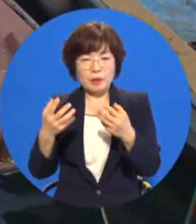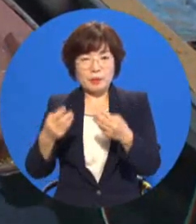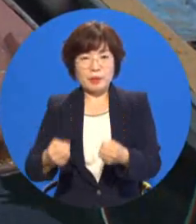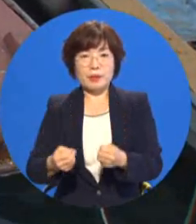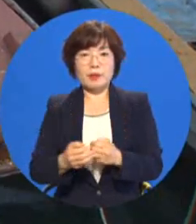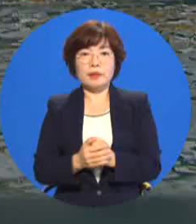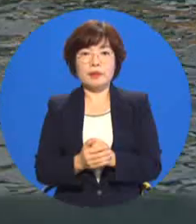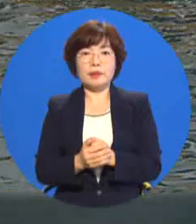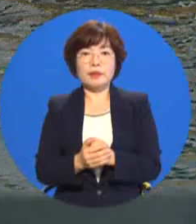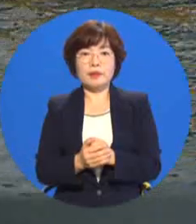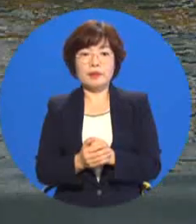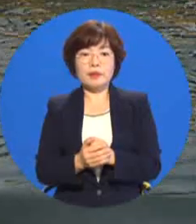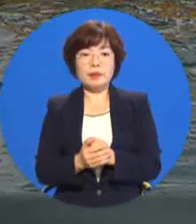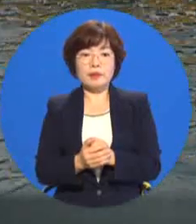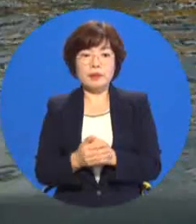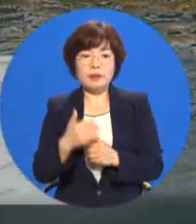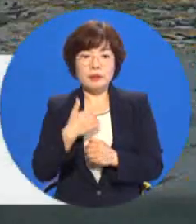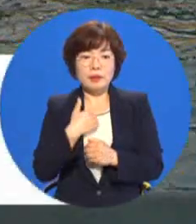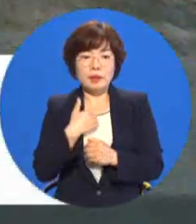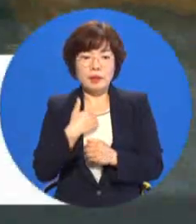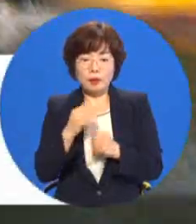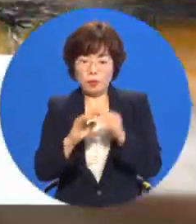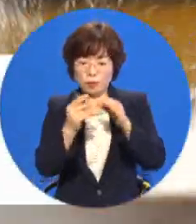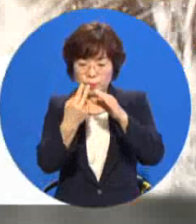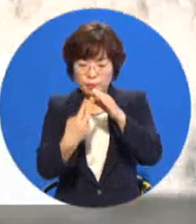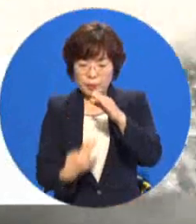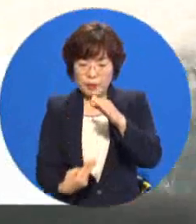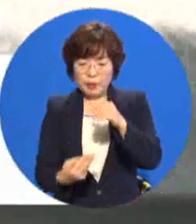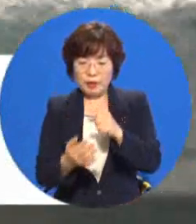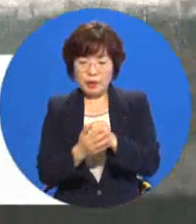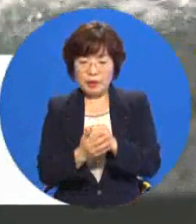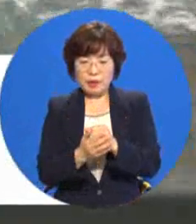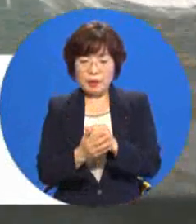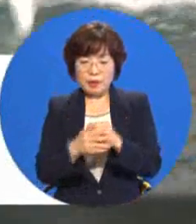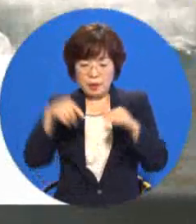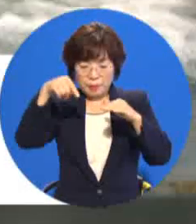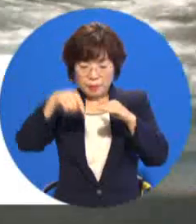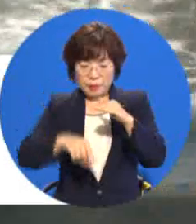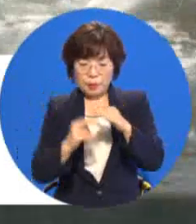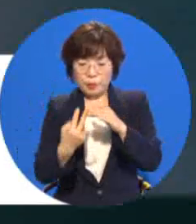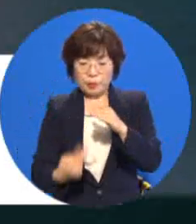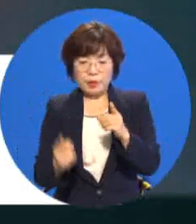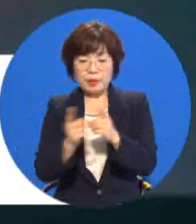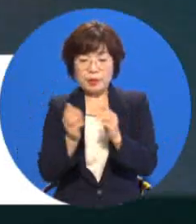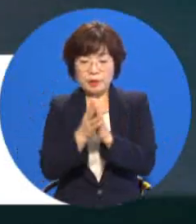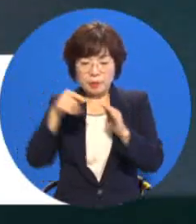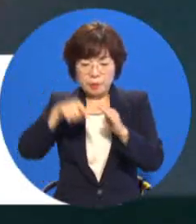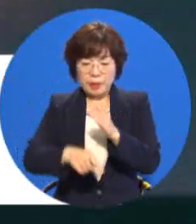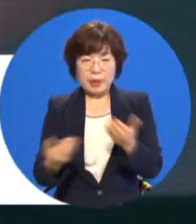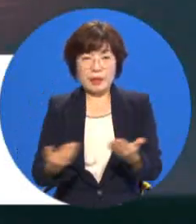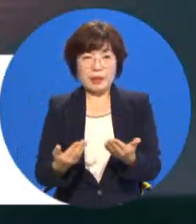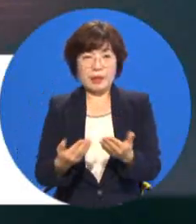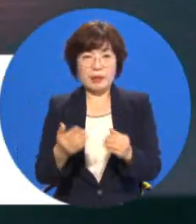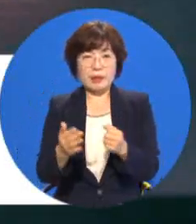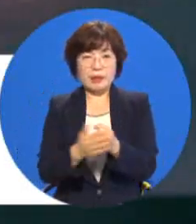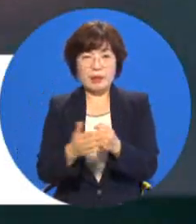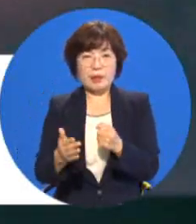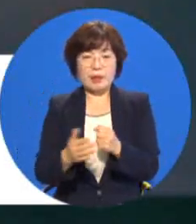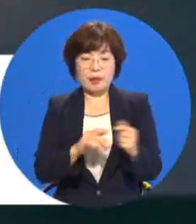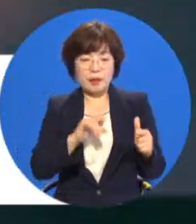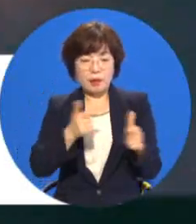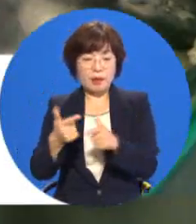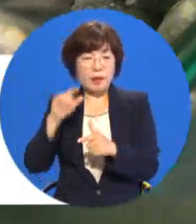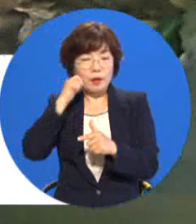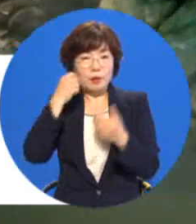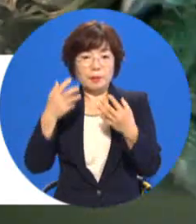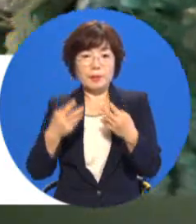있었습니다. 저희 잠수기업은 심해 잠수사가 직접 들어가 조업하는 관계로 애로사항이